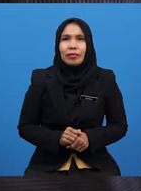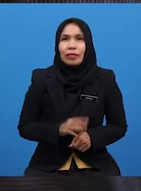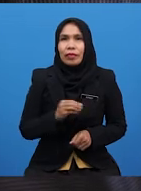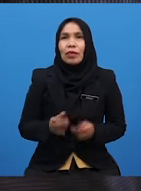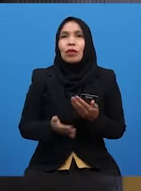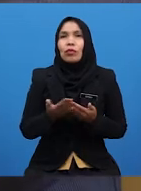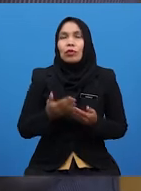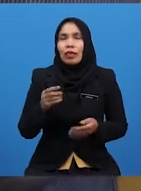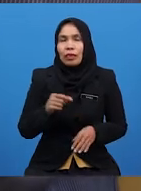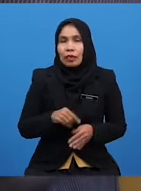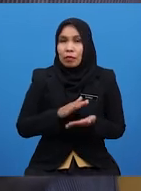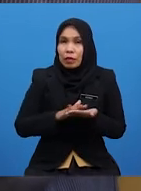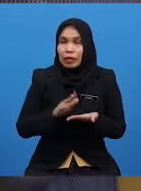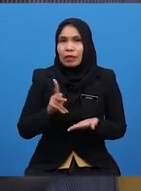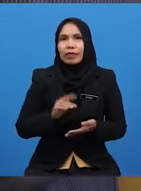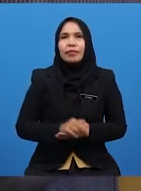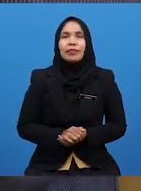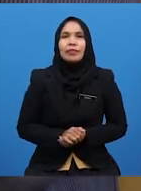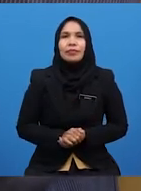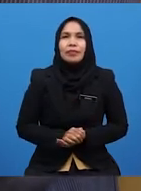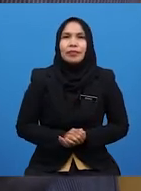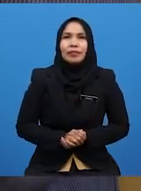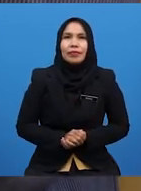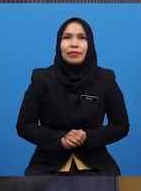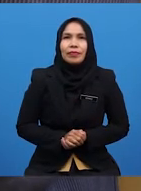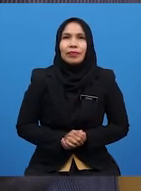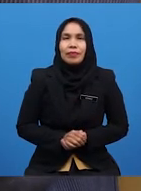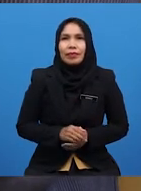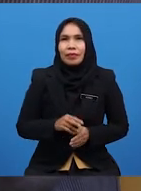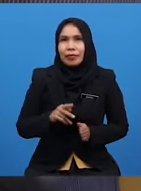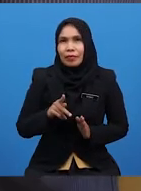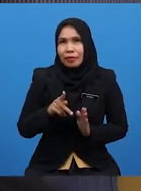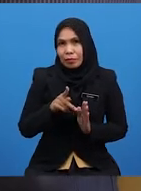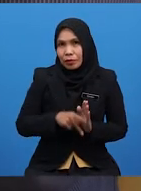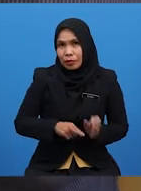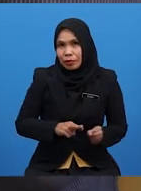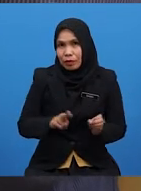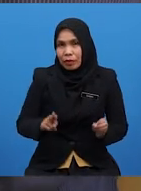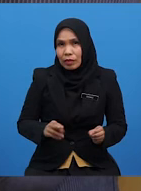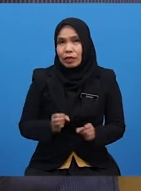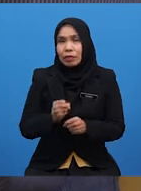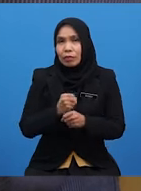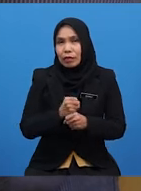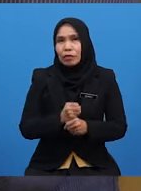telah beruntung purba beli kopi lebih